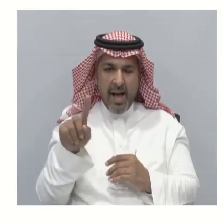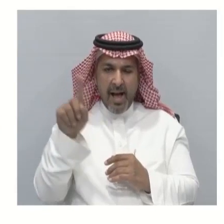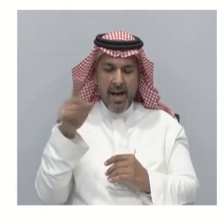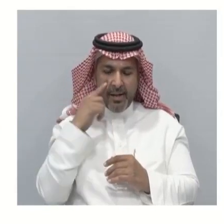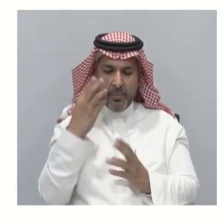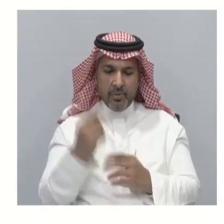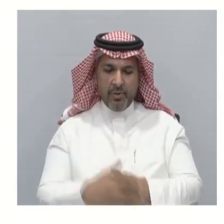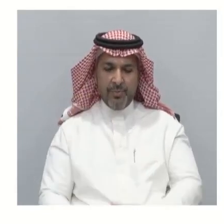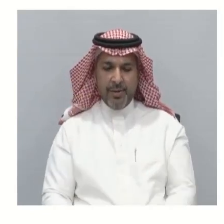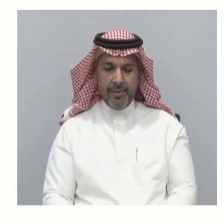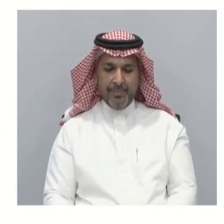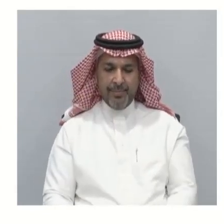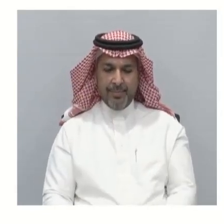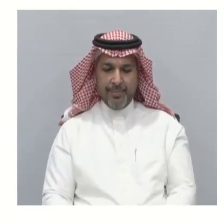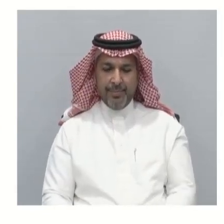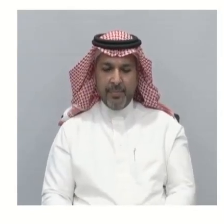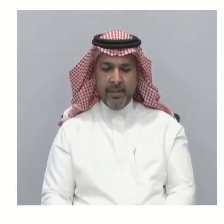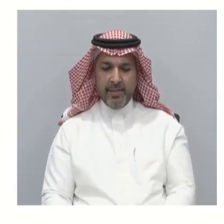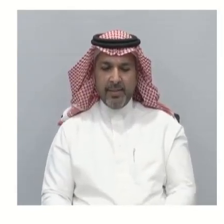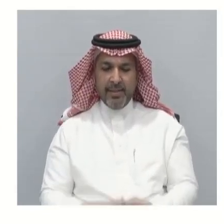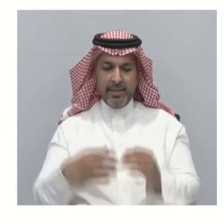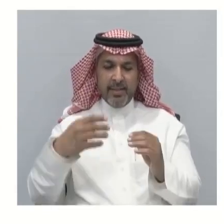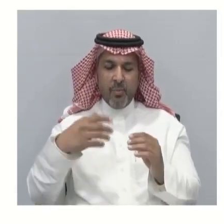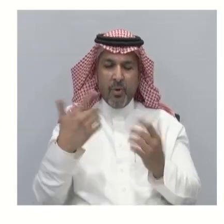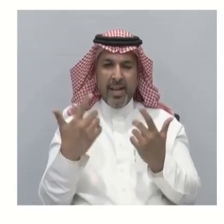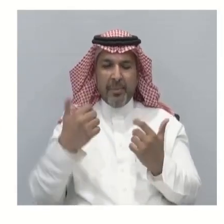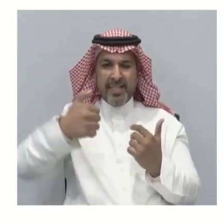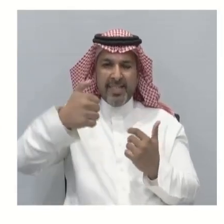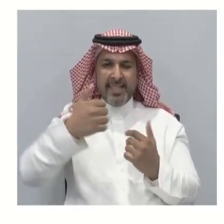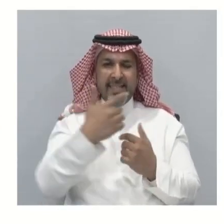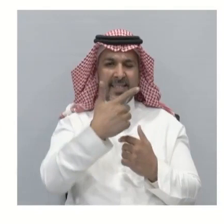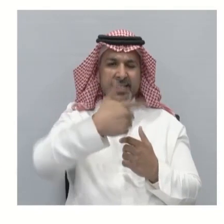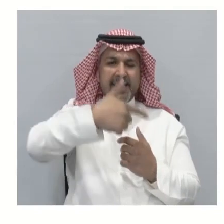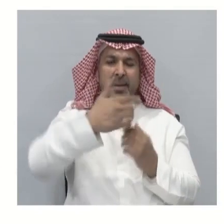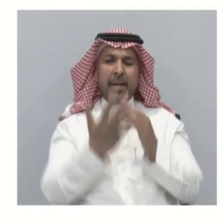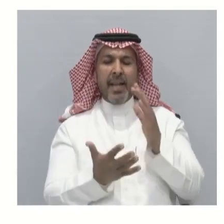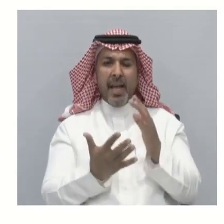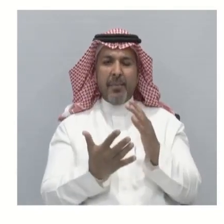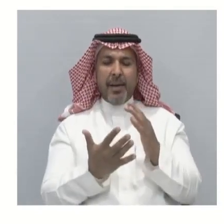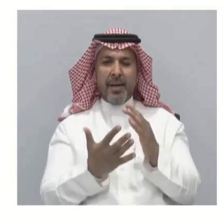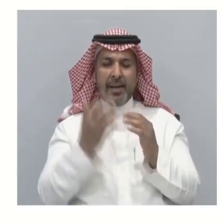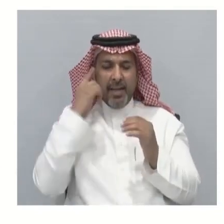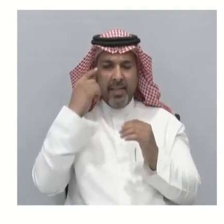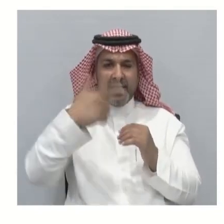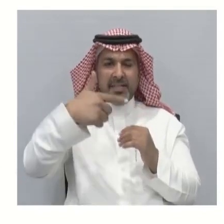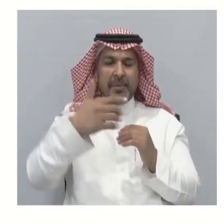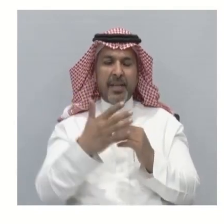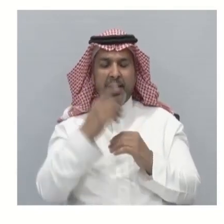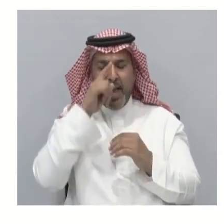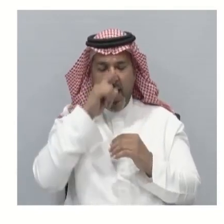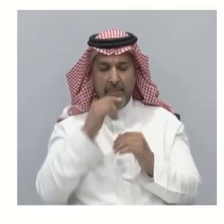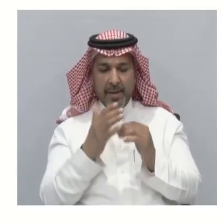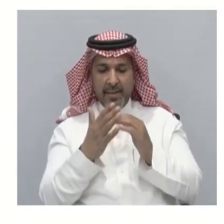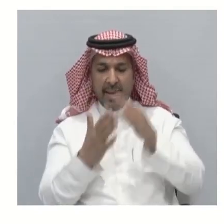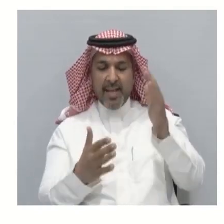وتقابل الزاويه كم 70 اما اكبر 60 ام 70 الزاويه 70 اكبر وبالتالي